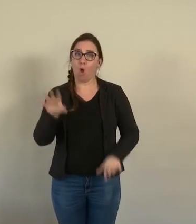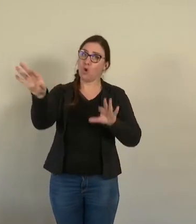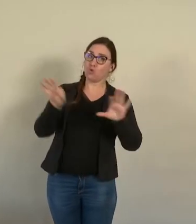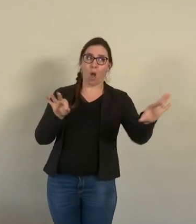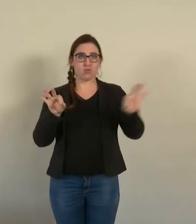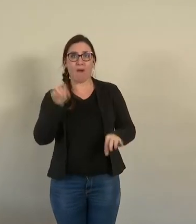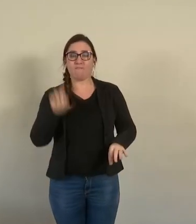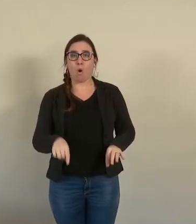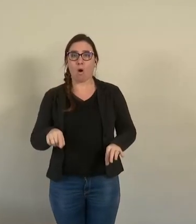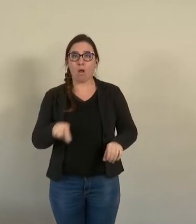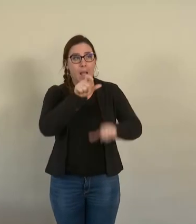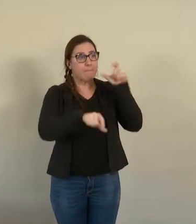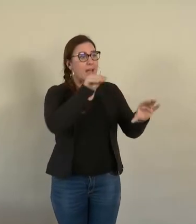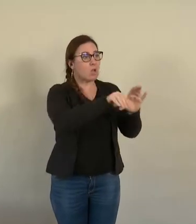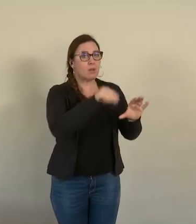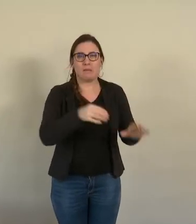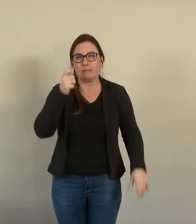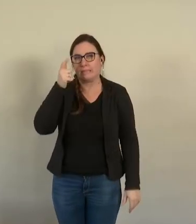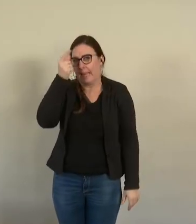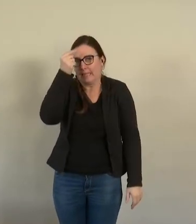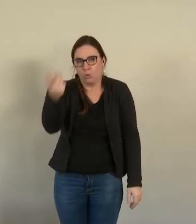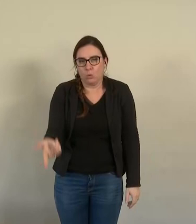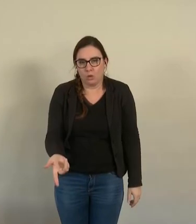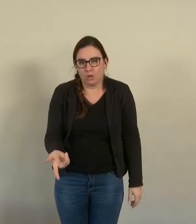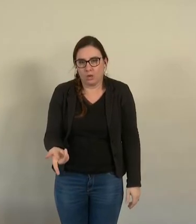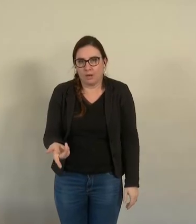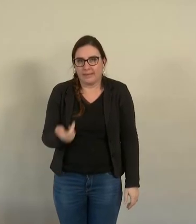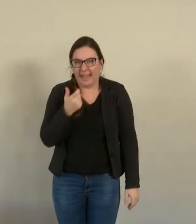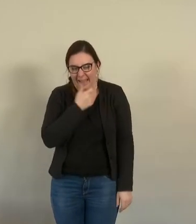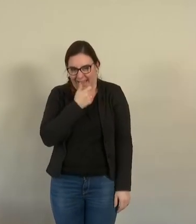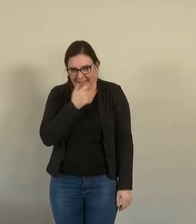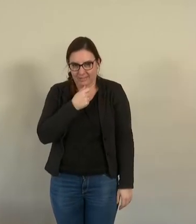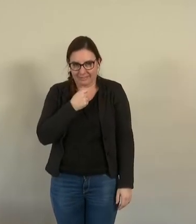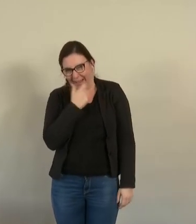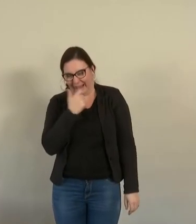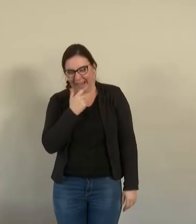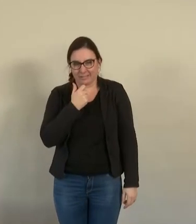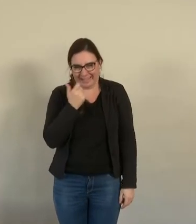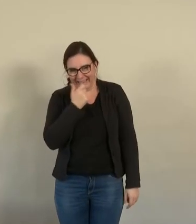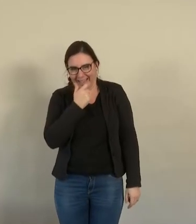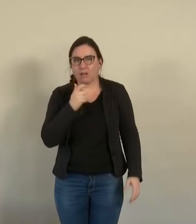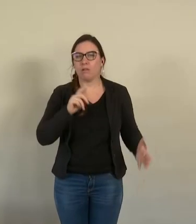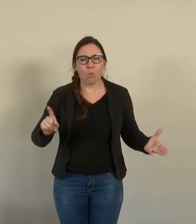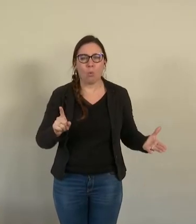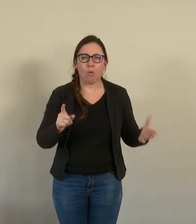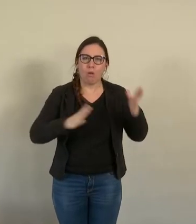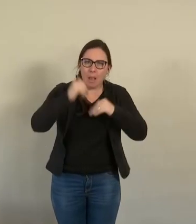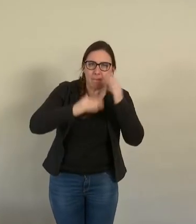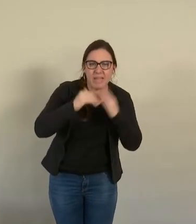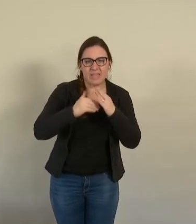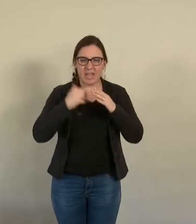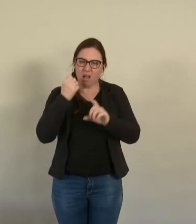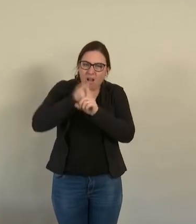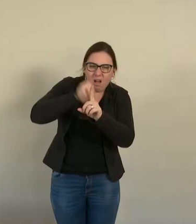l'écologie et nourrir les gens enfin c'est ridicule et qui Rican et qui Rican lorsqu'on parle du métier et du dur labord des